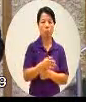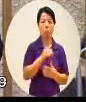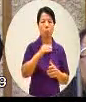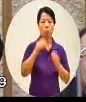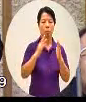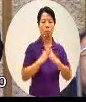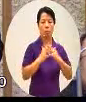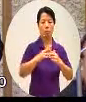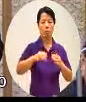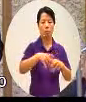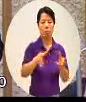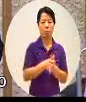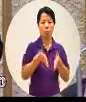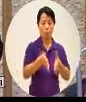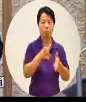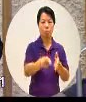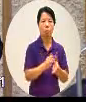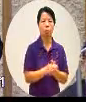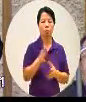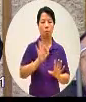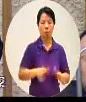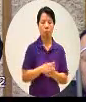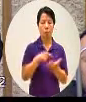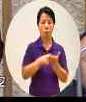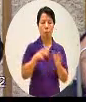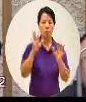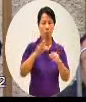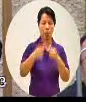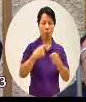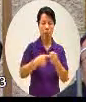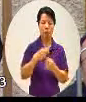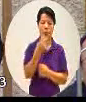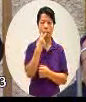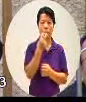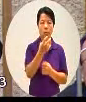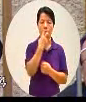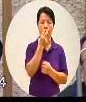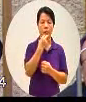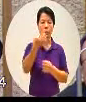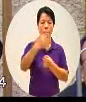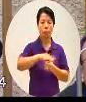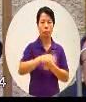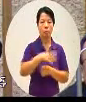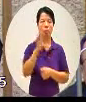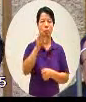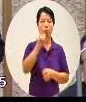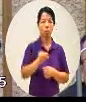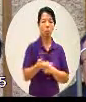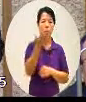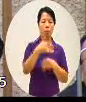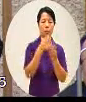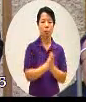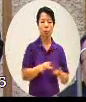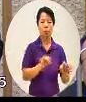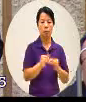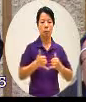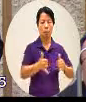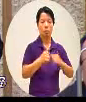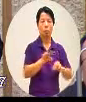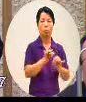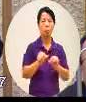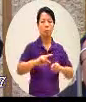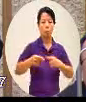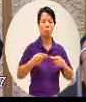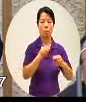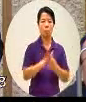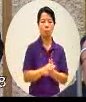年我们其实也争取到中央的一个经费的补助，将近1000多万，做整个本州工业区里面路面的一个重新的一个整修。